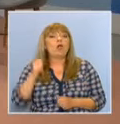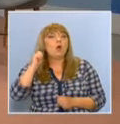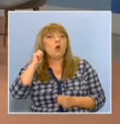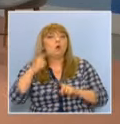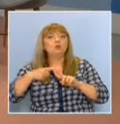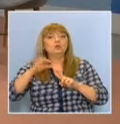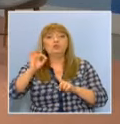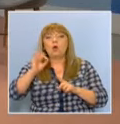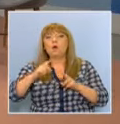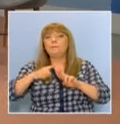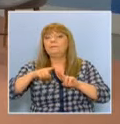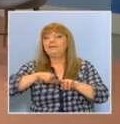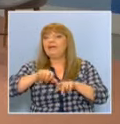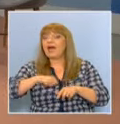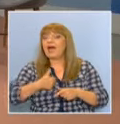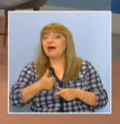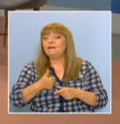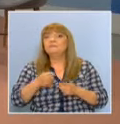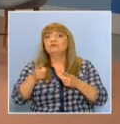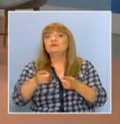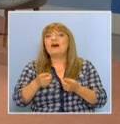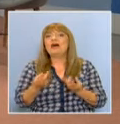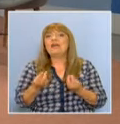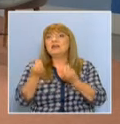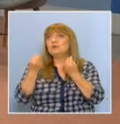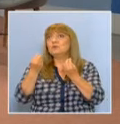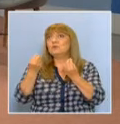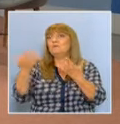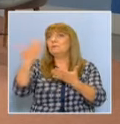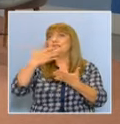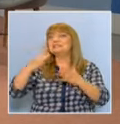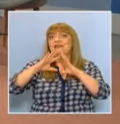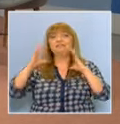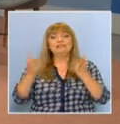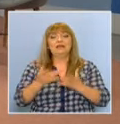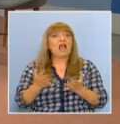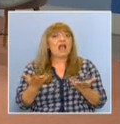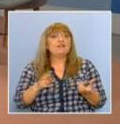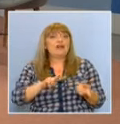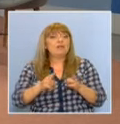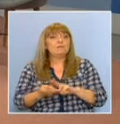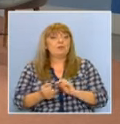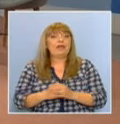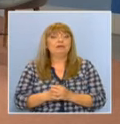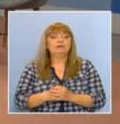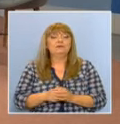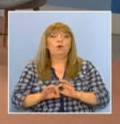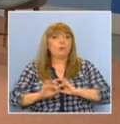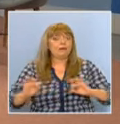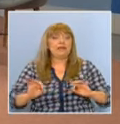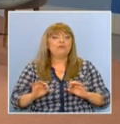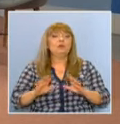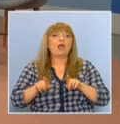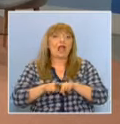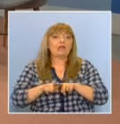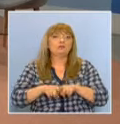днес, според теб? И каква е промяната? Да, ами определено, както във всеки един въпрос